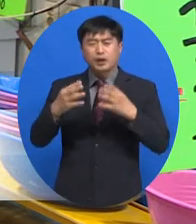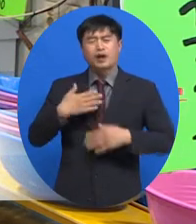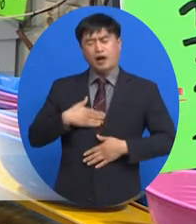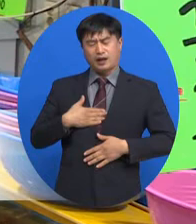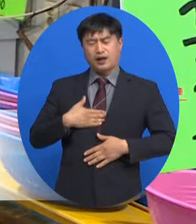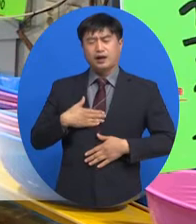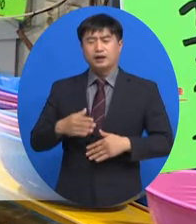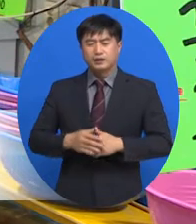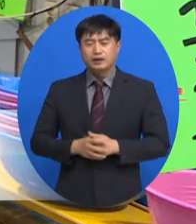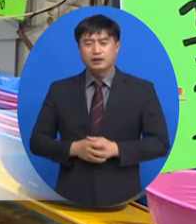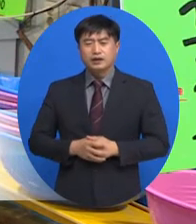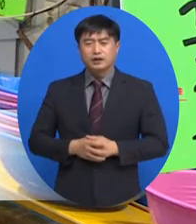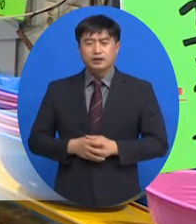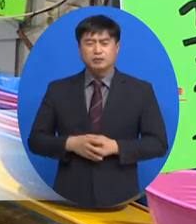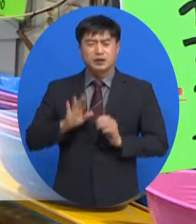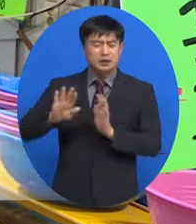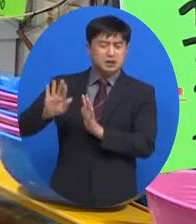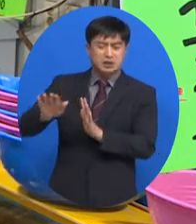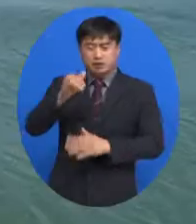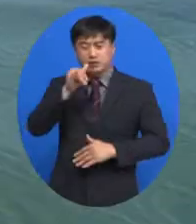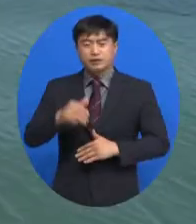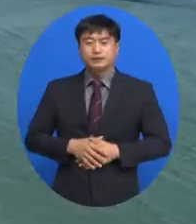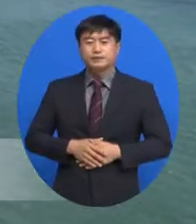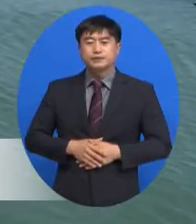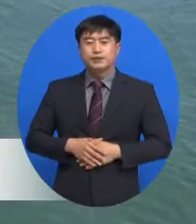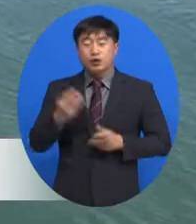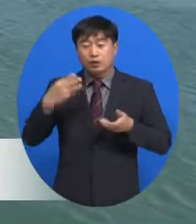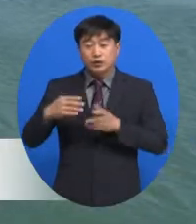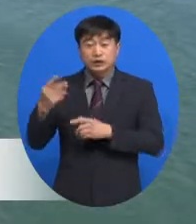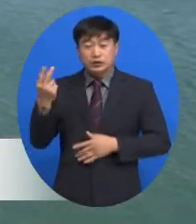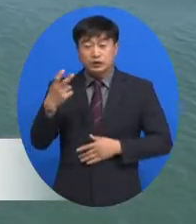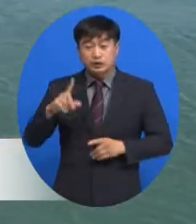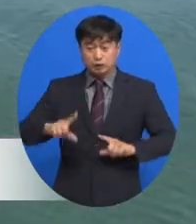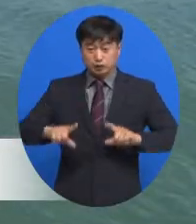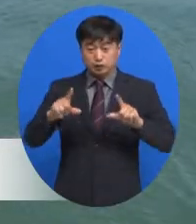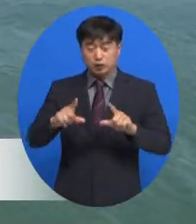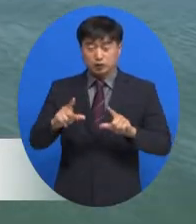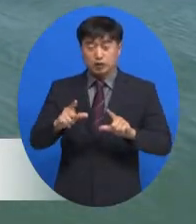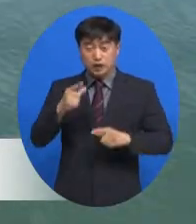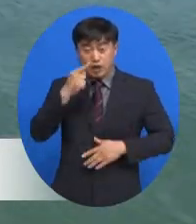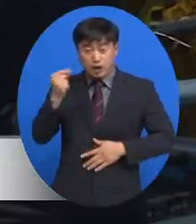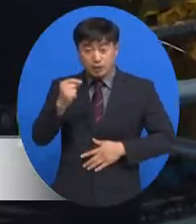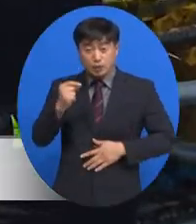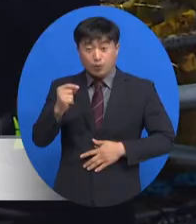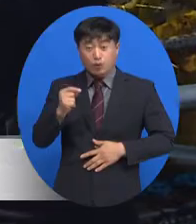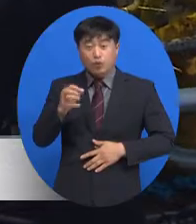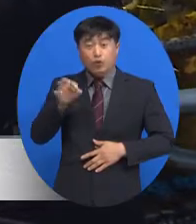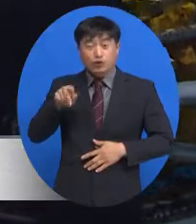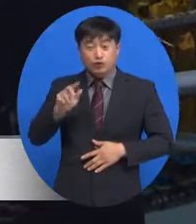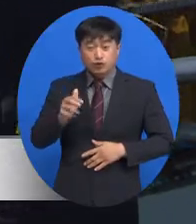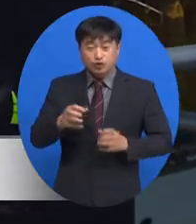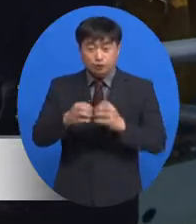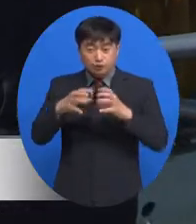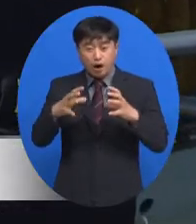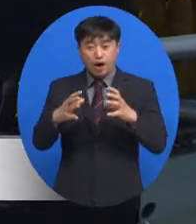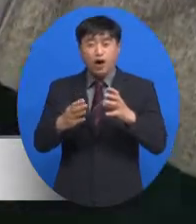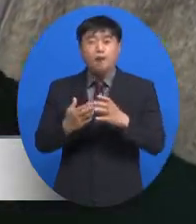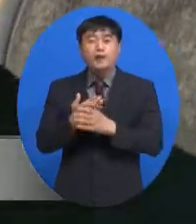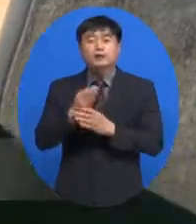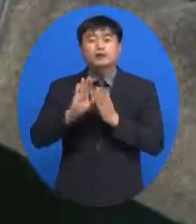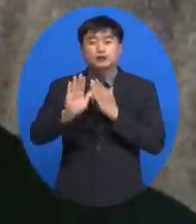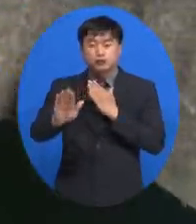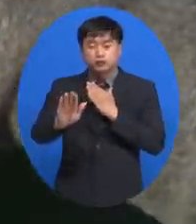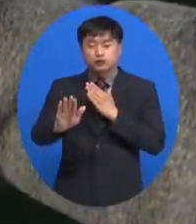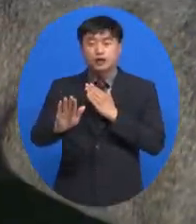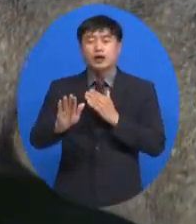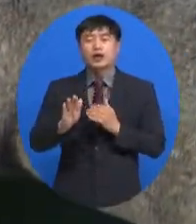알고 계시잖아요, 또. 그러니까 많이 꺼려 하시죠. 경기도는 2011년 일본 원전 사고 이후 2014년부터 수산물